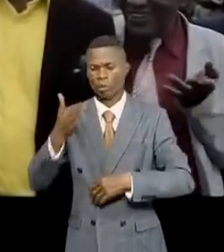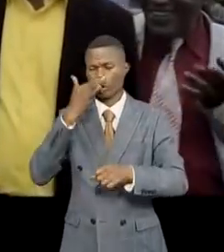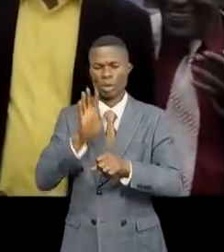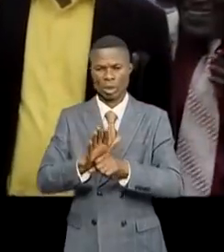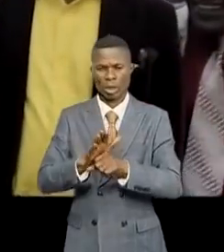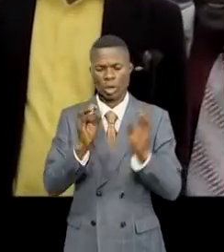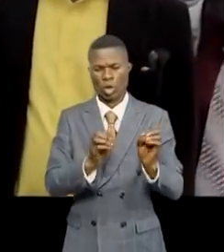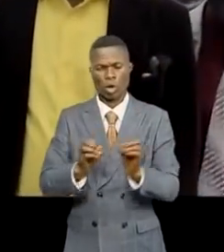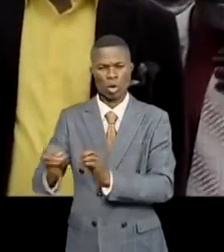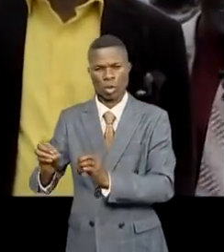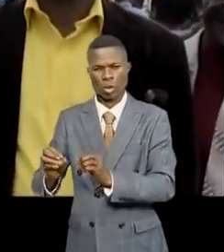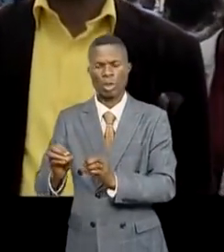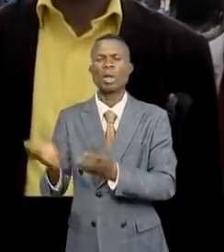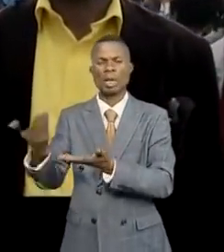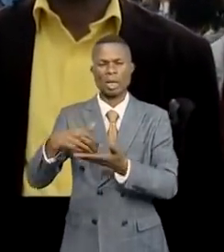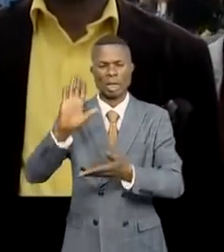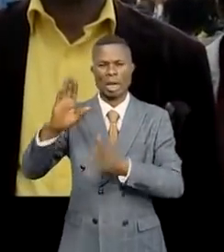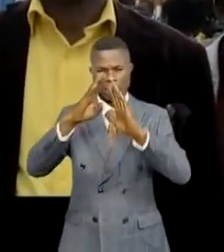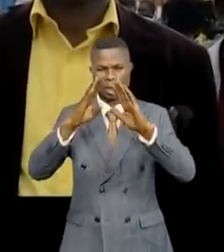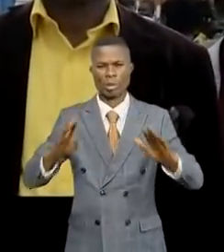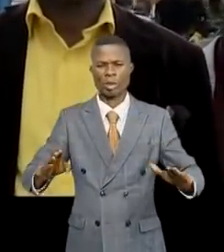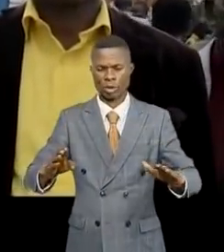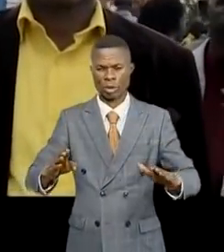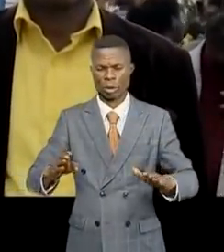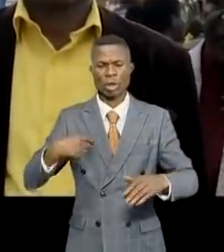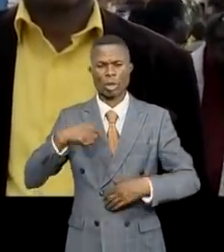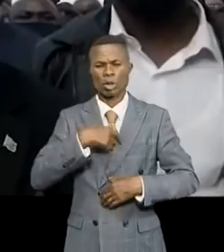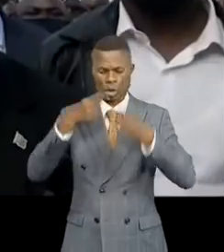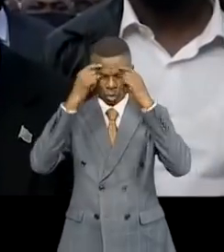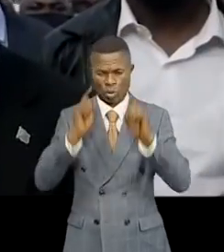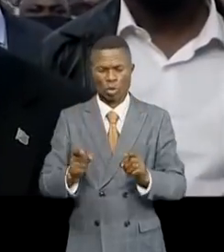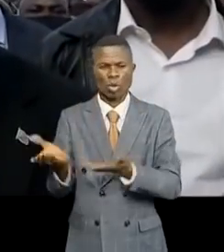nous organiser pour le retour, parce que comme vous le savez, nous avons décidé du retour